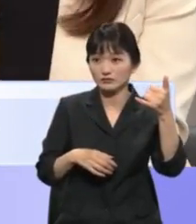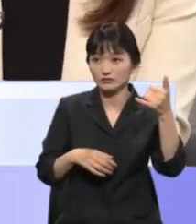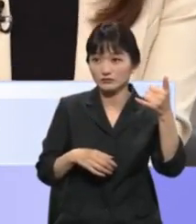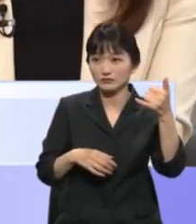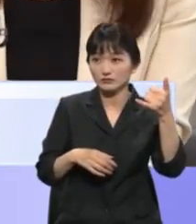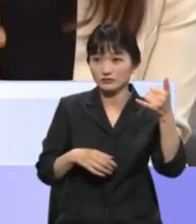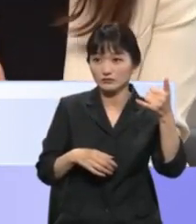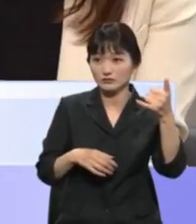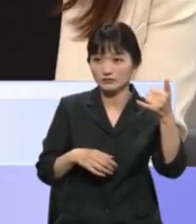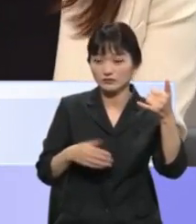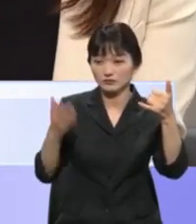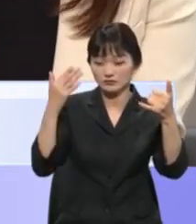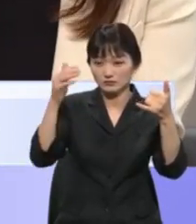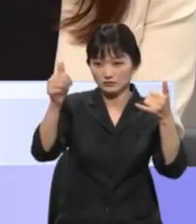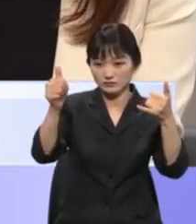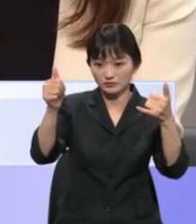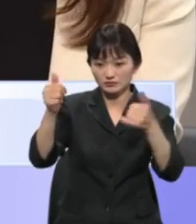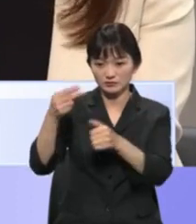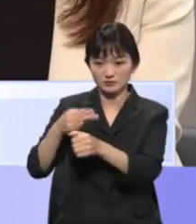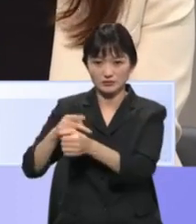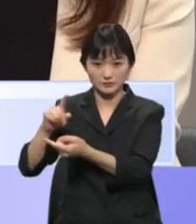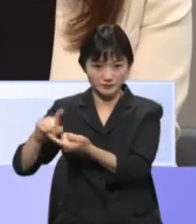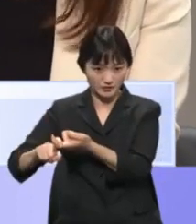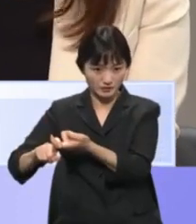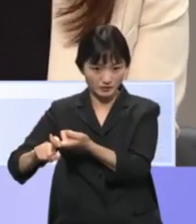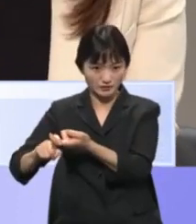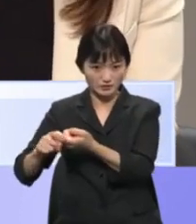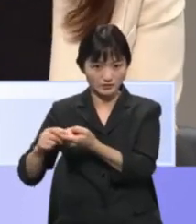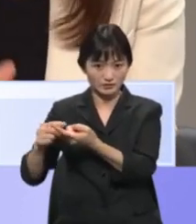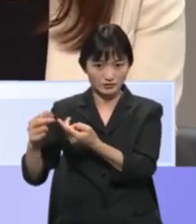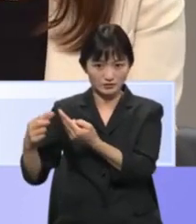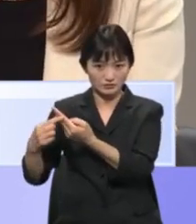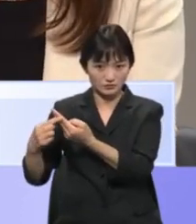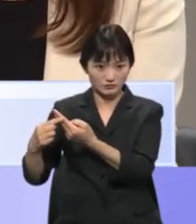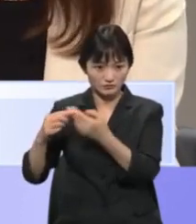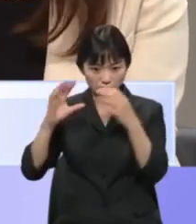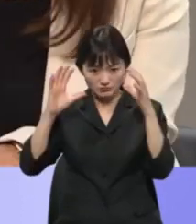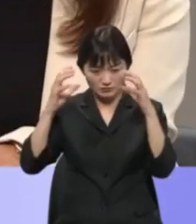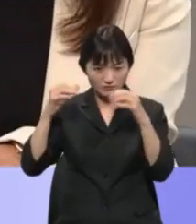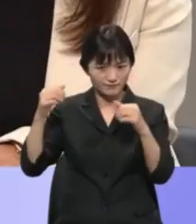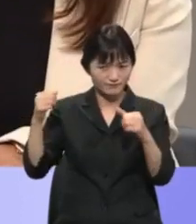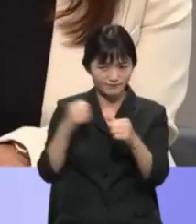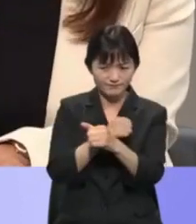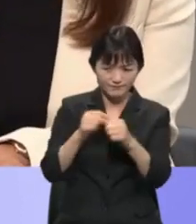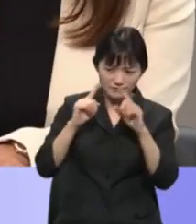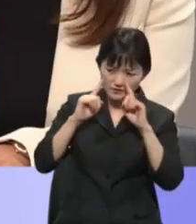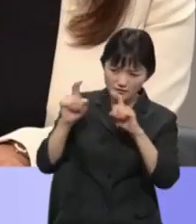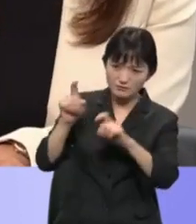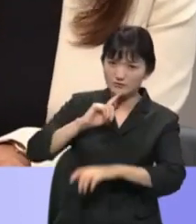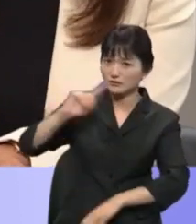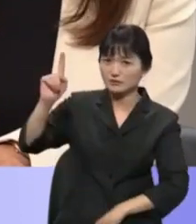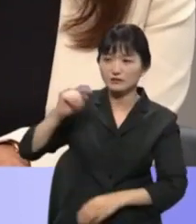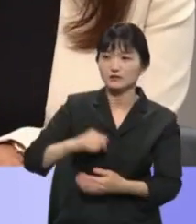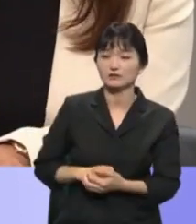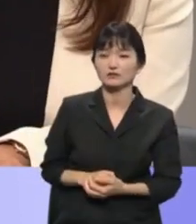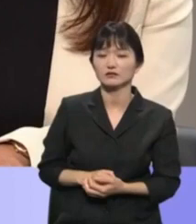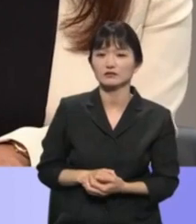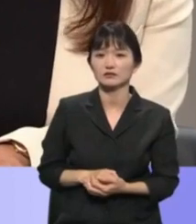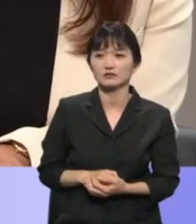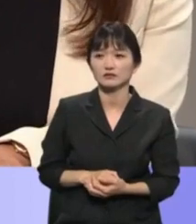아니 그럼 교장 선생님도 같이 함께 이제 묶어서 아니 아동학대를 우리가 지금 의심해서 신고를 하는데